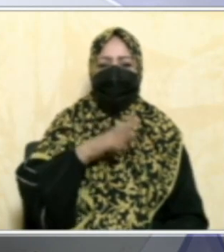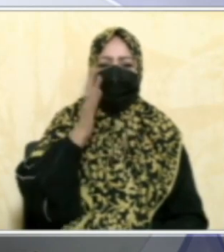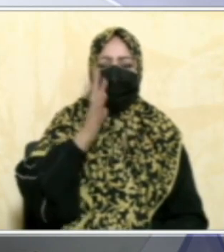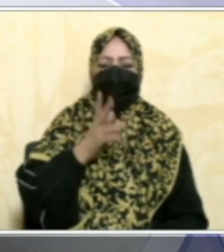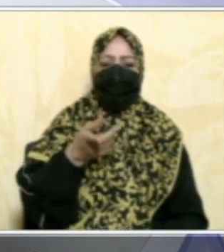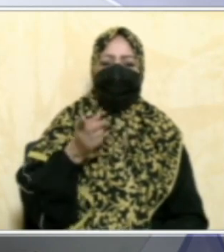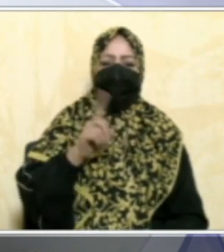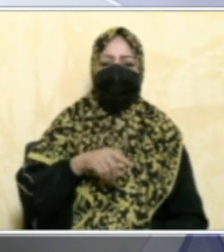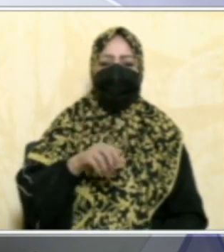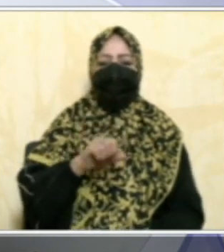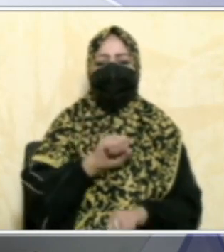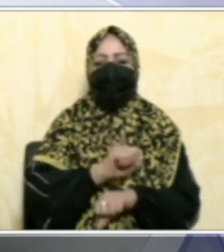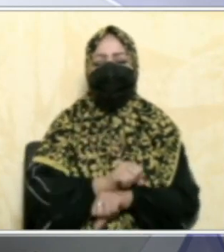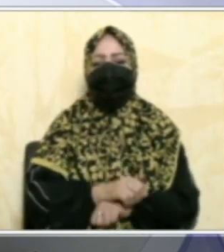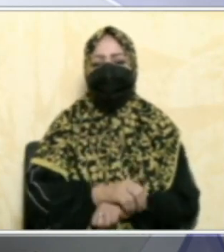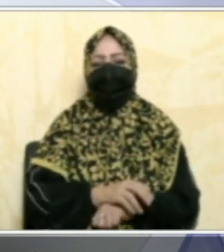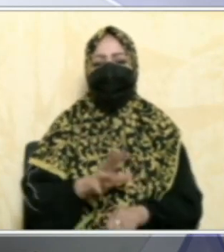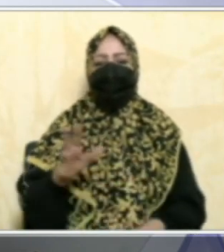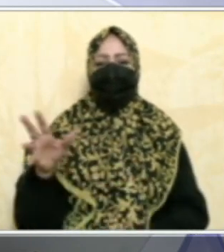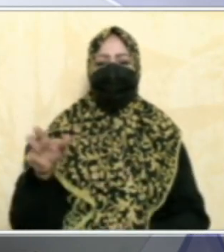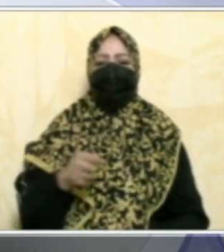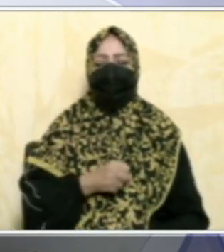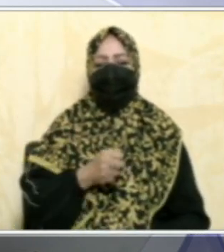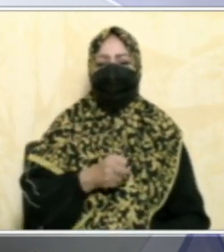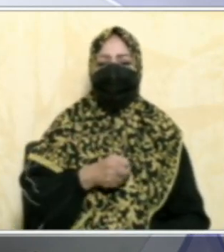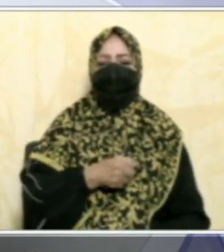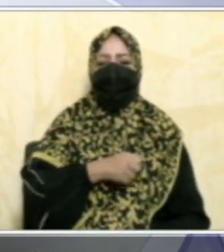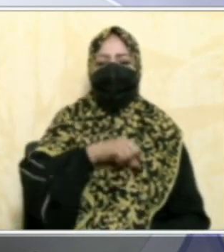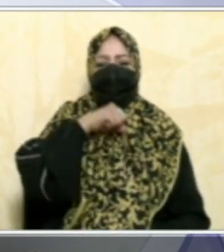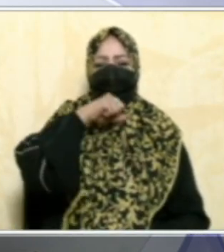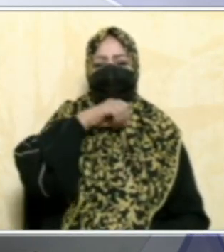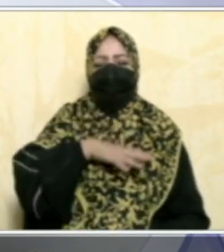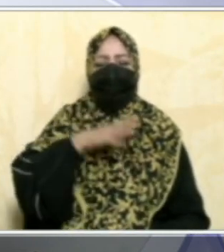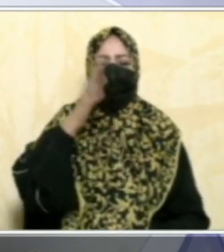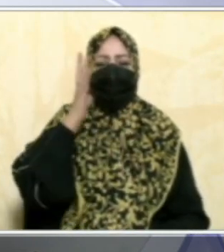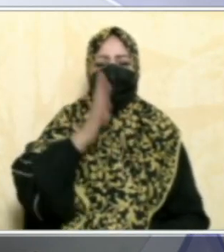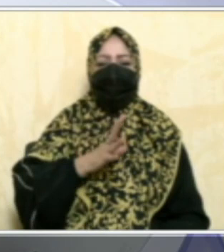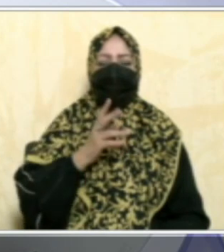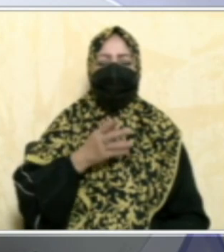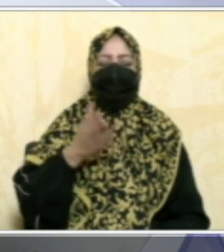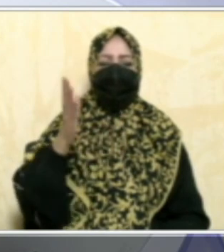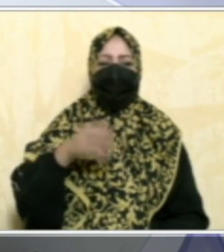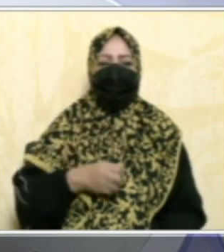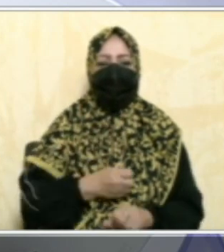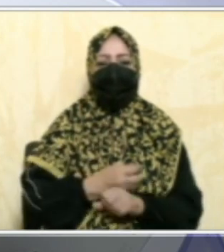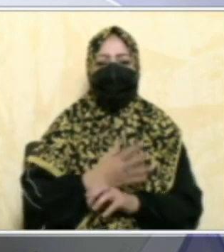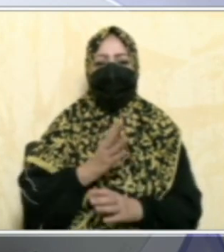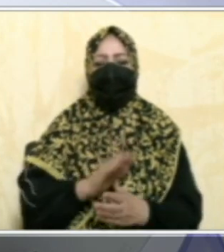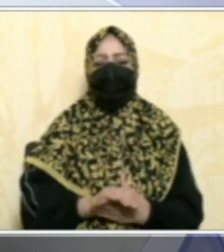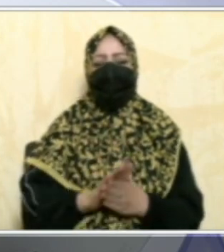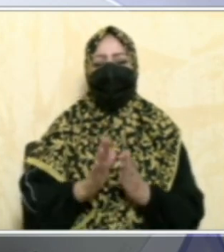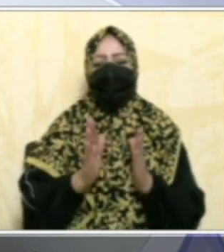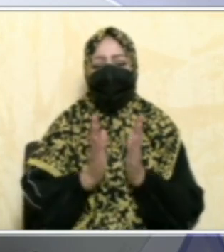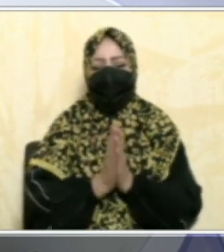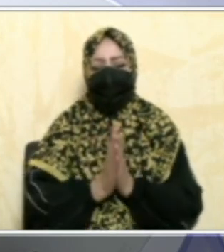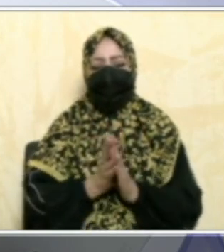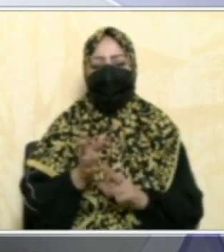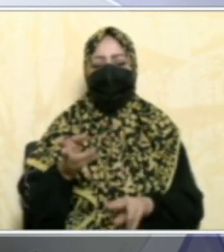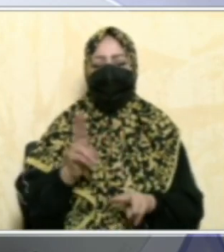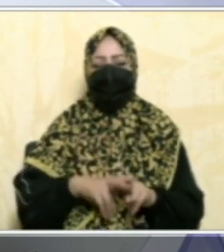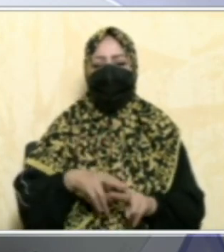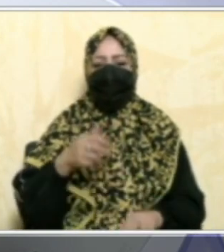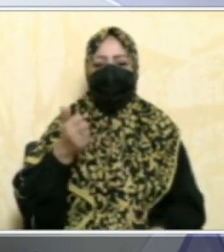أن يأخذه إلى النبي صلى الله عليه وسلم عند طلوع الفجر، فاعتذر كما اعتذر وأشد فتركه